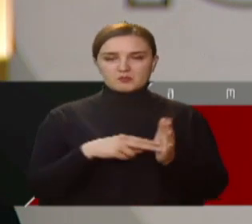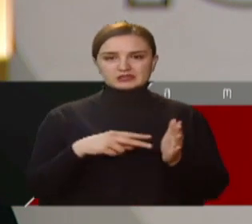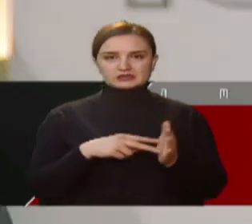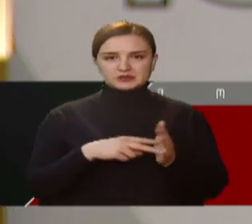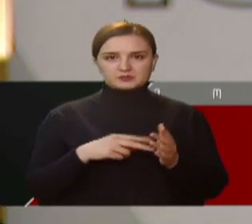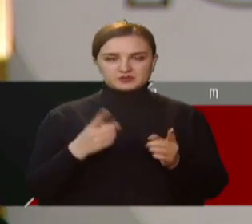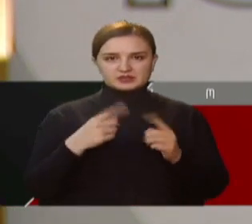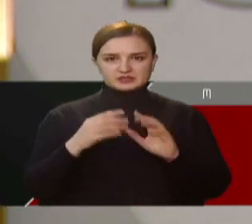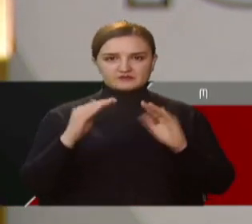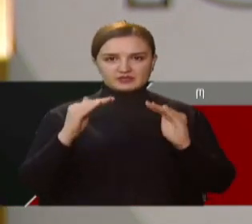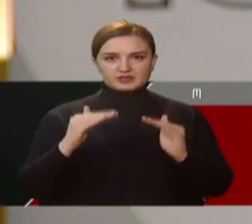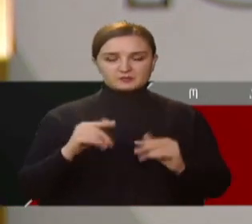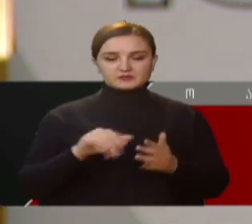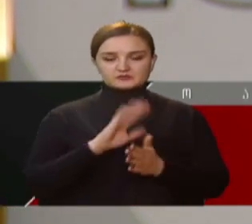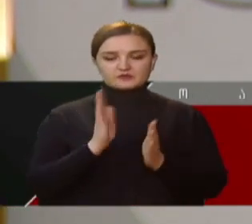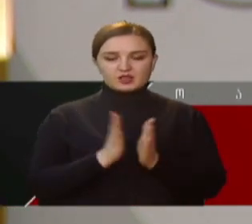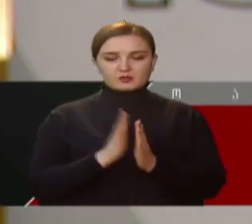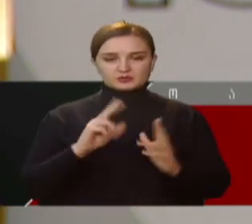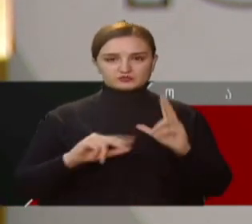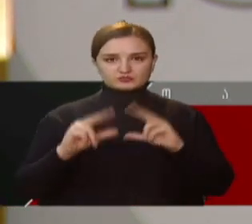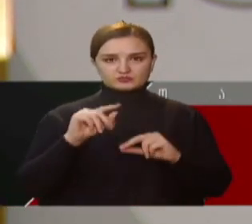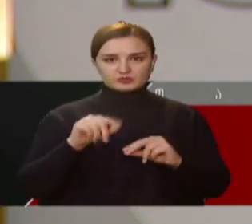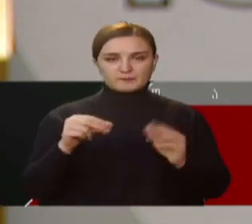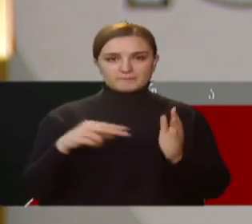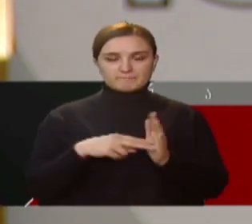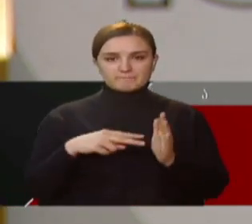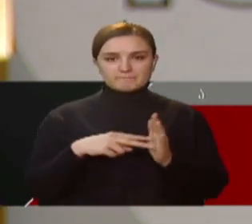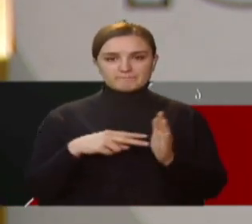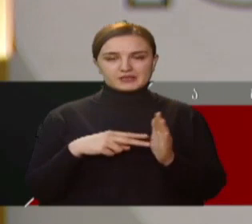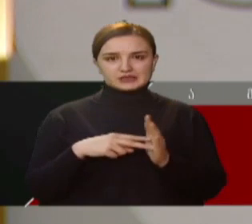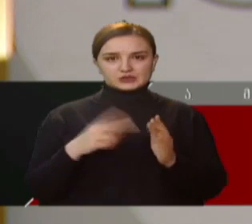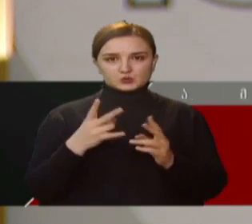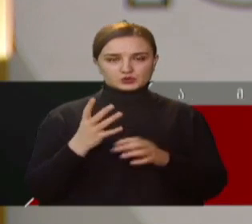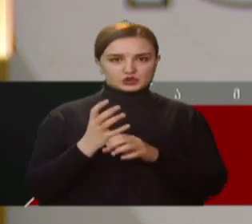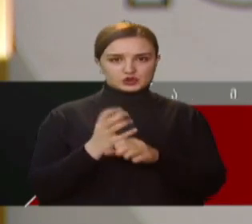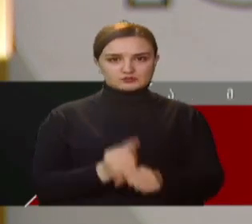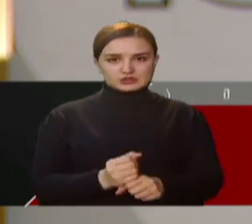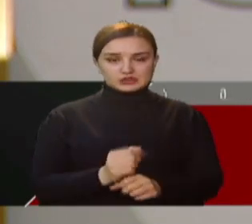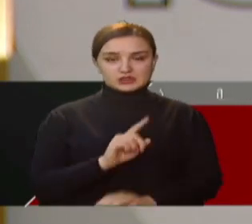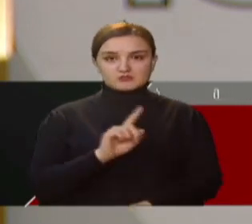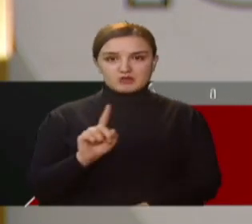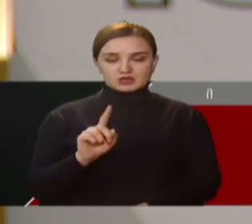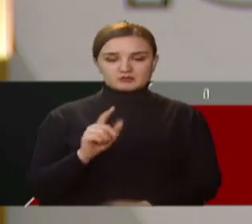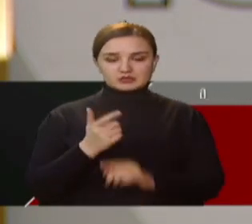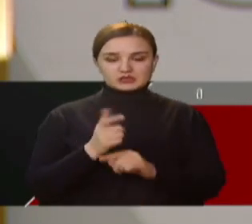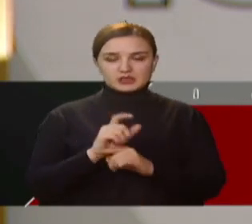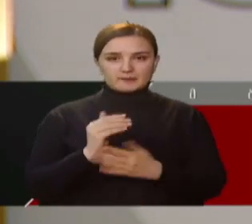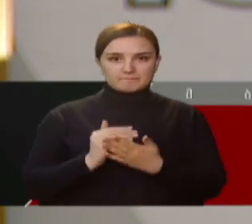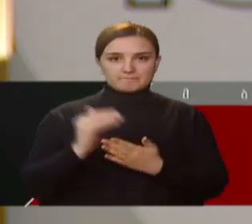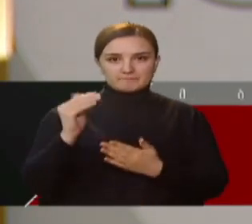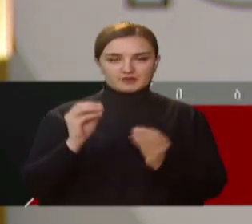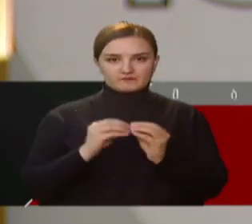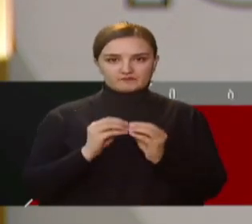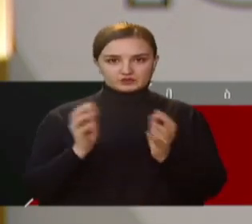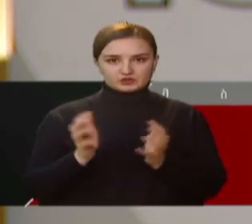გლობალურად იკლებს. Ეს ყველაფერი მიანიშნებს, რომ ინფლაცია უნდა შემცირდეს, თუმცა საკმაოდ მაღალი